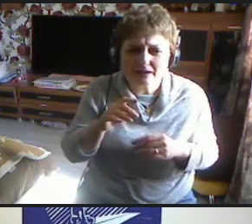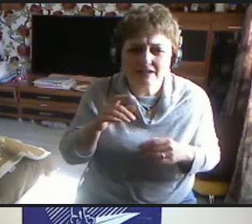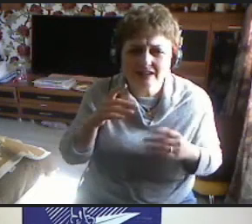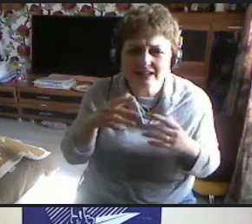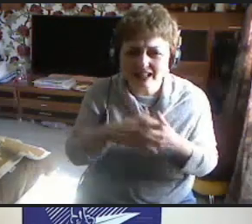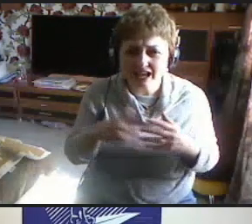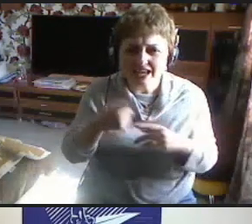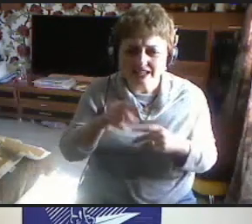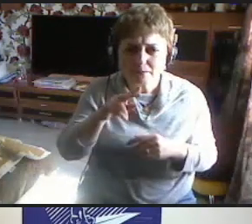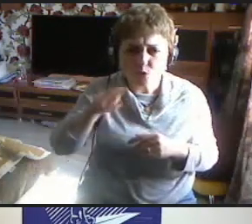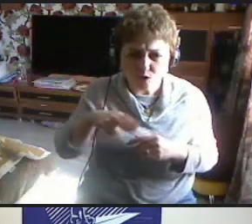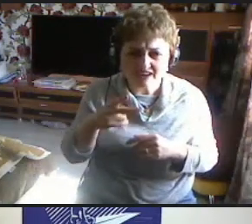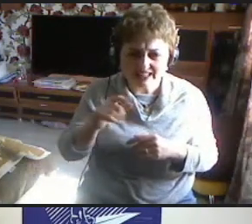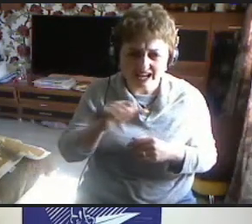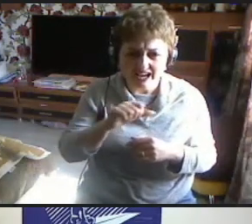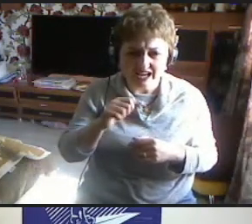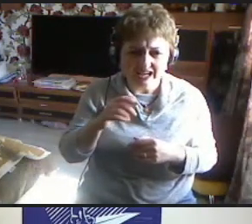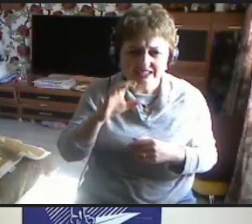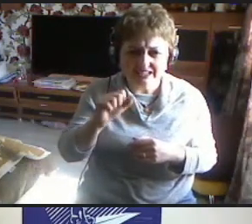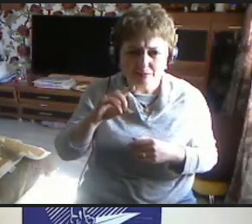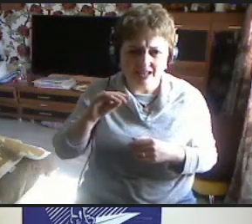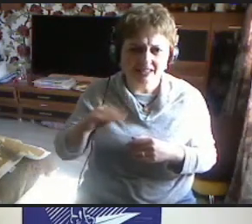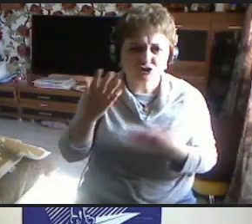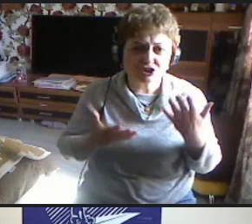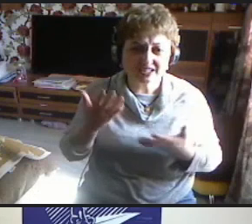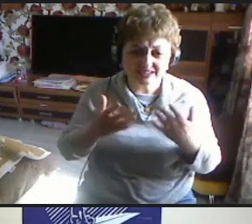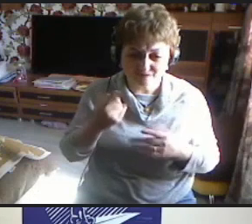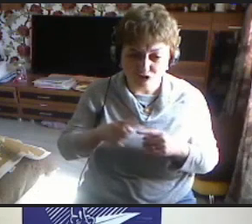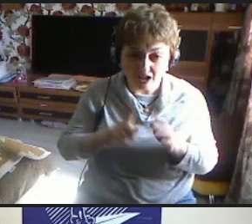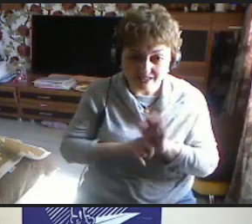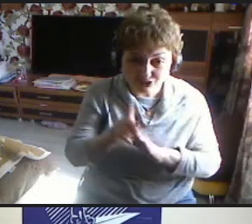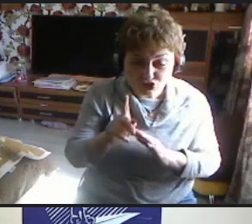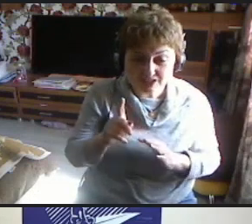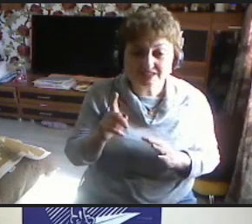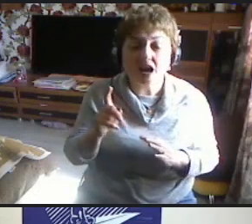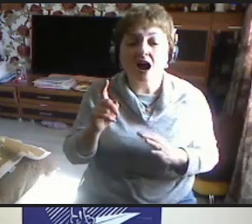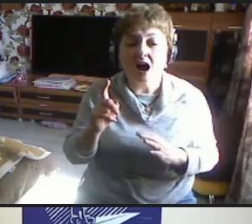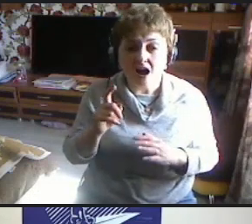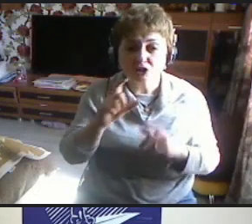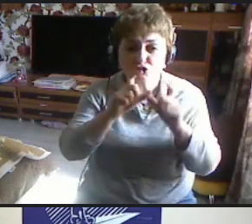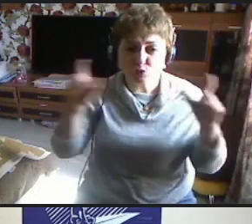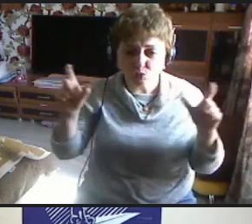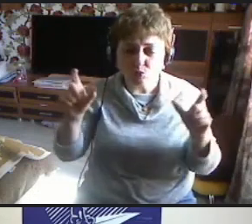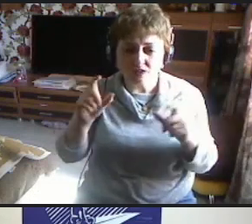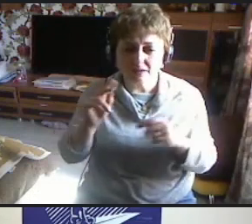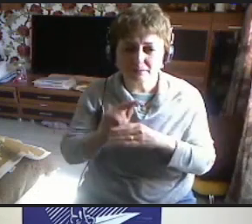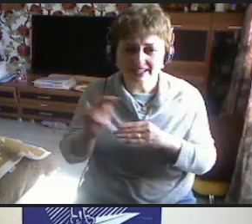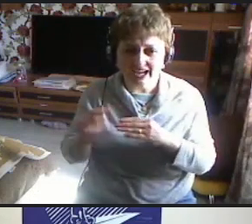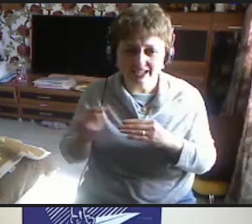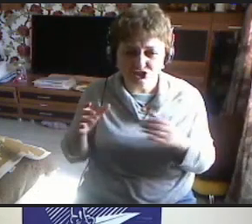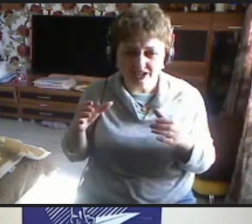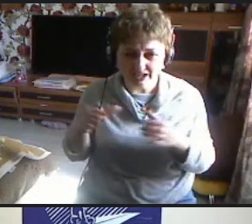для саботажа. Как только это начинается, значит, ага, ну, школа и как бы педагогический коллектив не хочет, не готов,